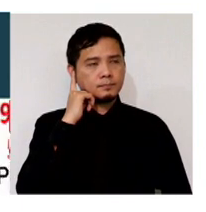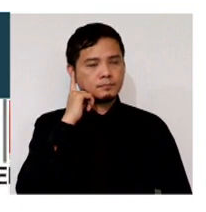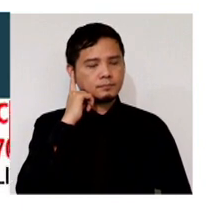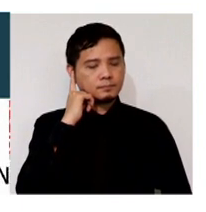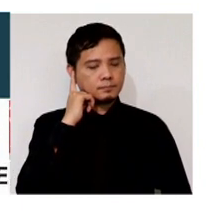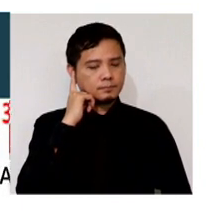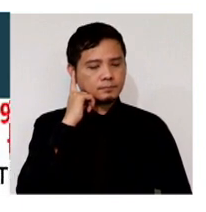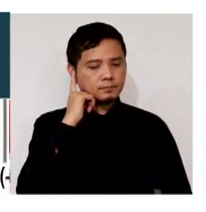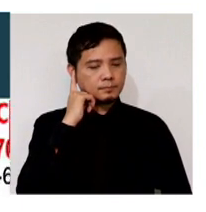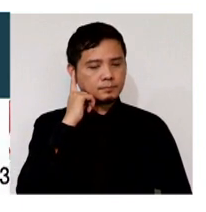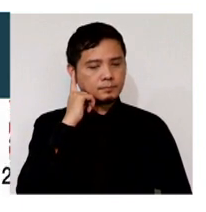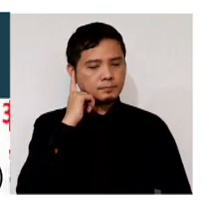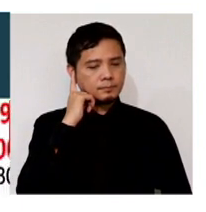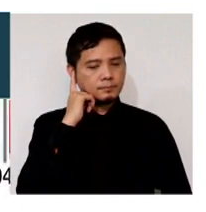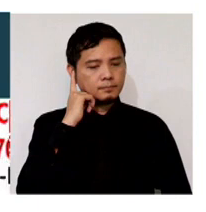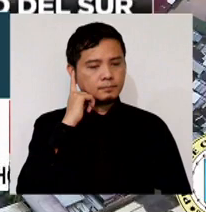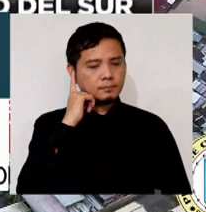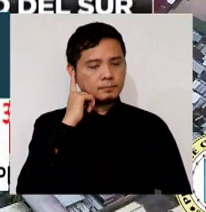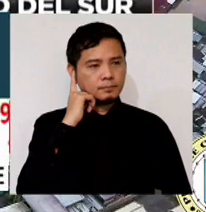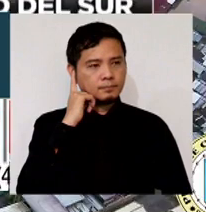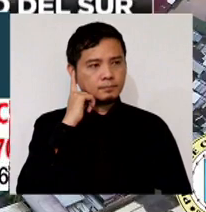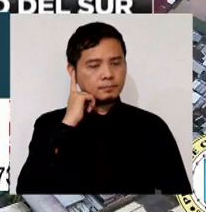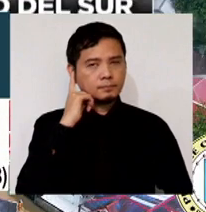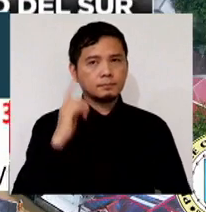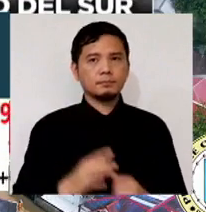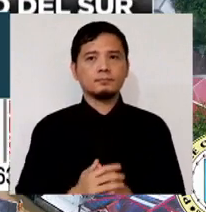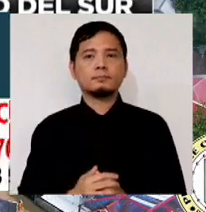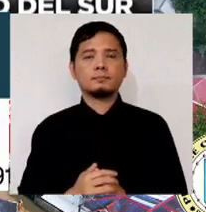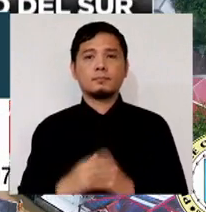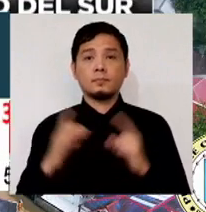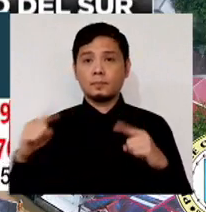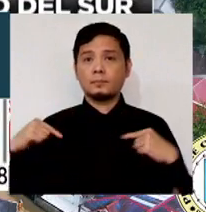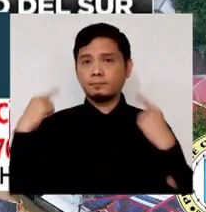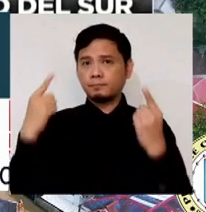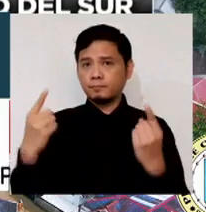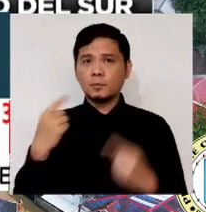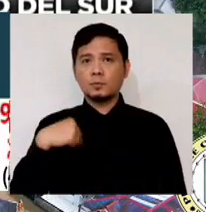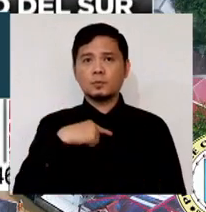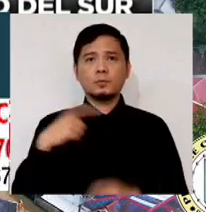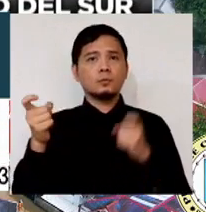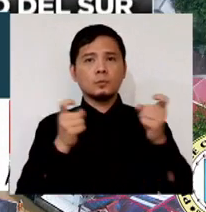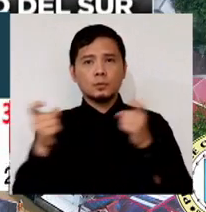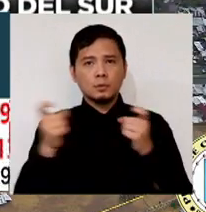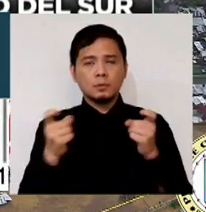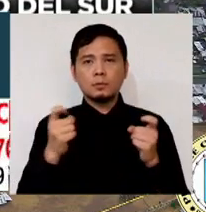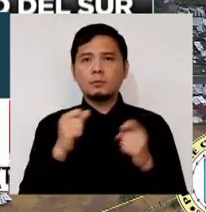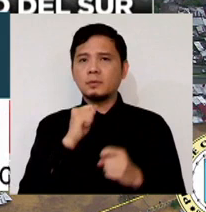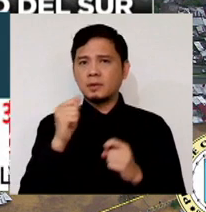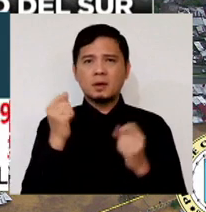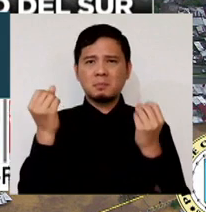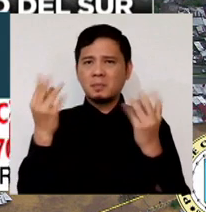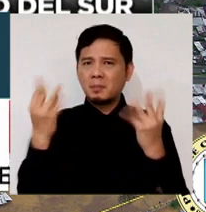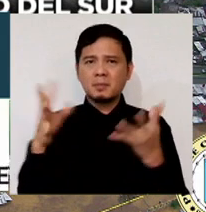area ninyo, Governor? As of now, medyo control naman namin. Hindi naman masyadong marami ang sa Surigao del